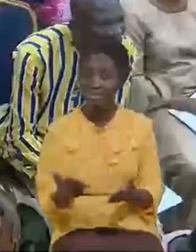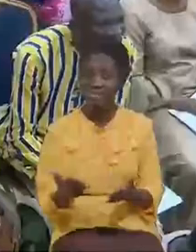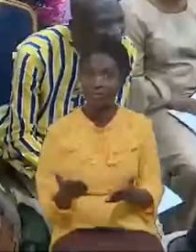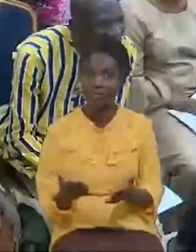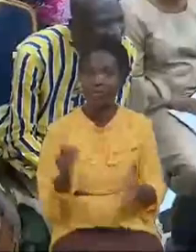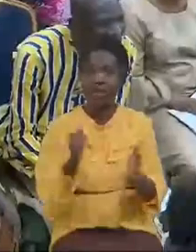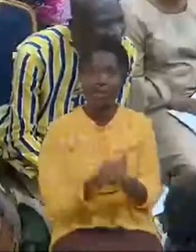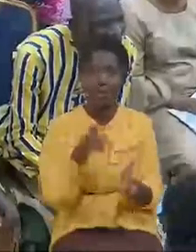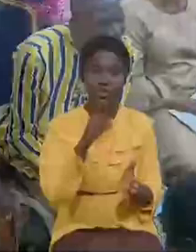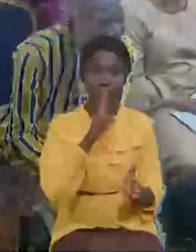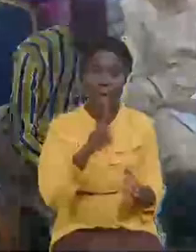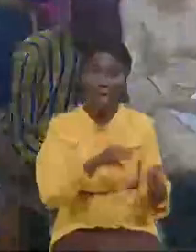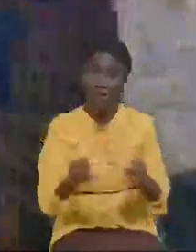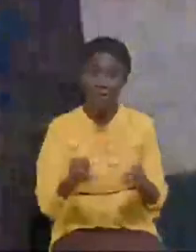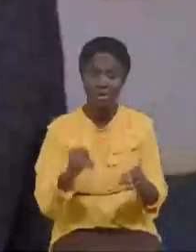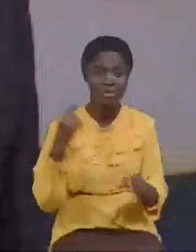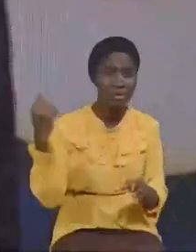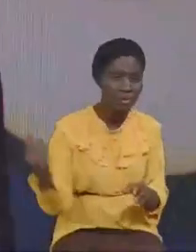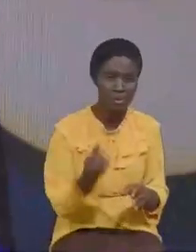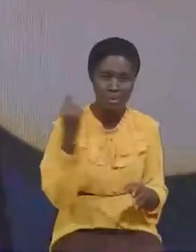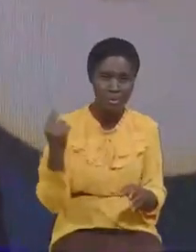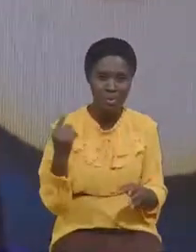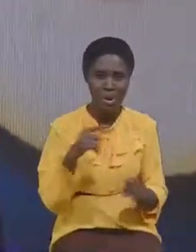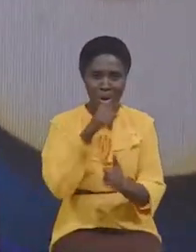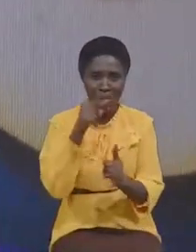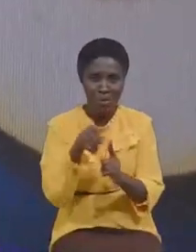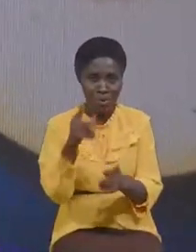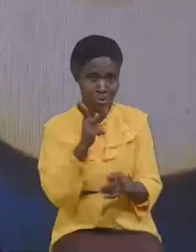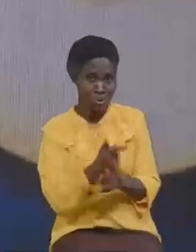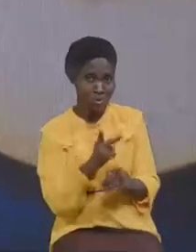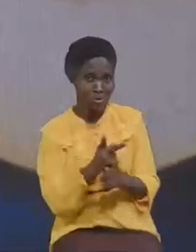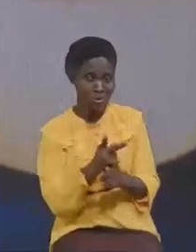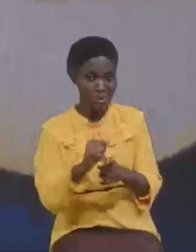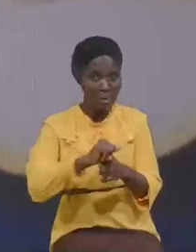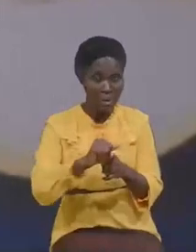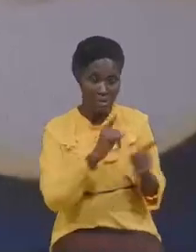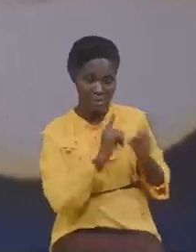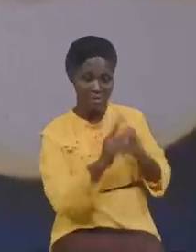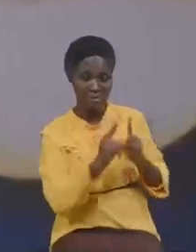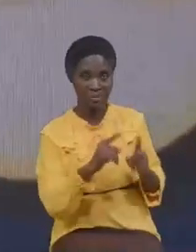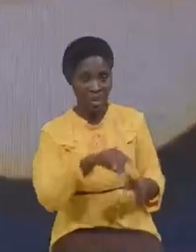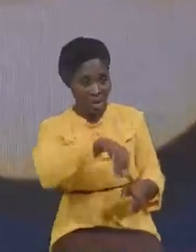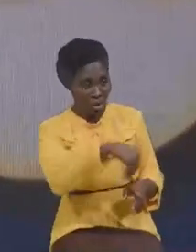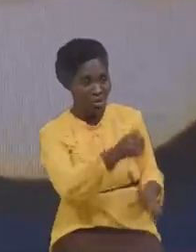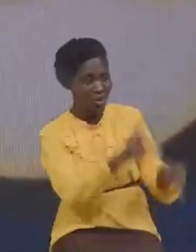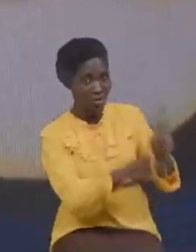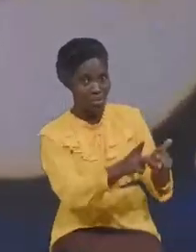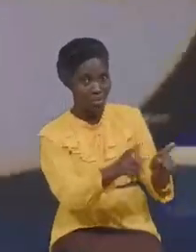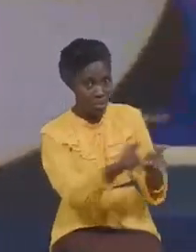tu faisais ou que tu fais, lorsque tu gardes rancune, les autres